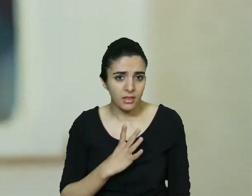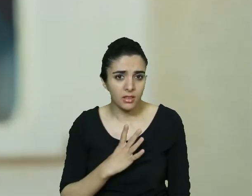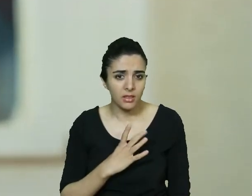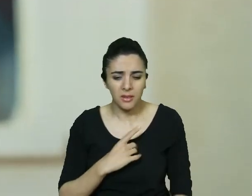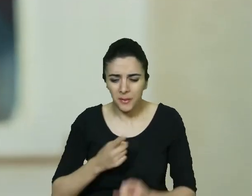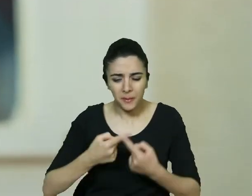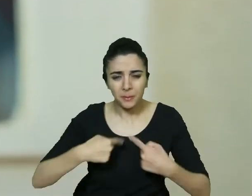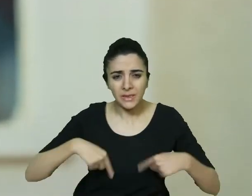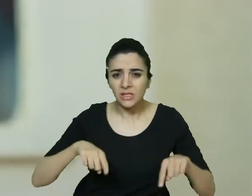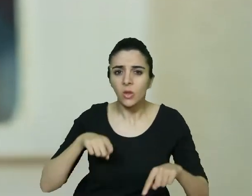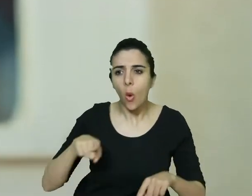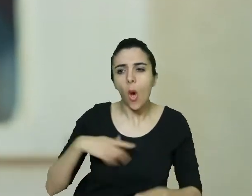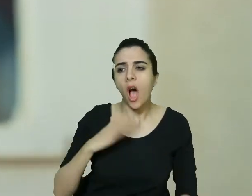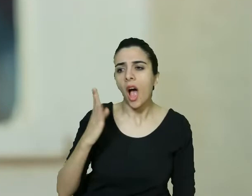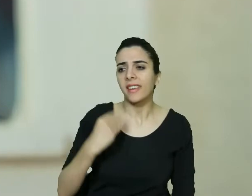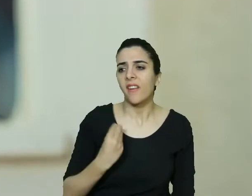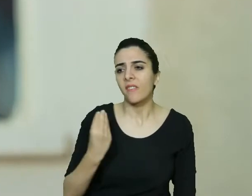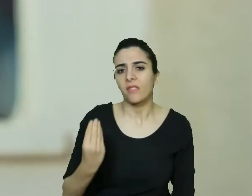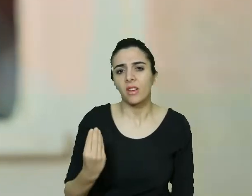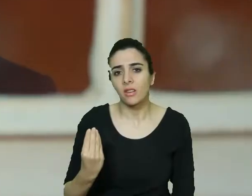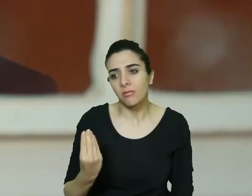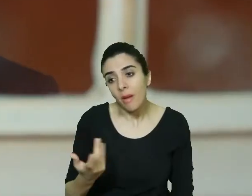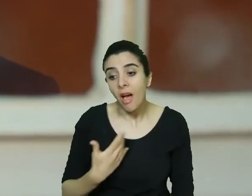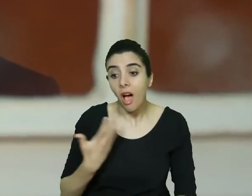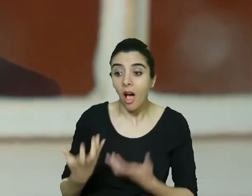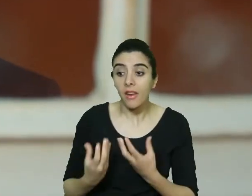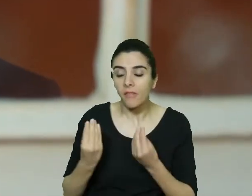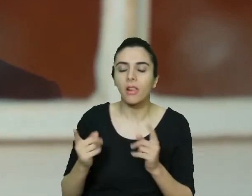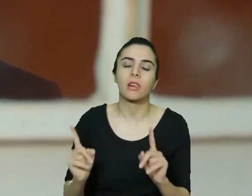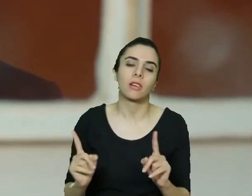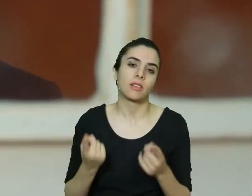bizler ona ancak ayna olabiliriz. Kaynak değil.